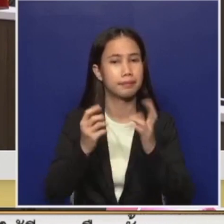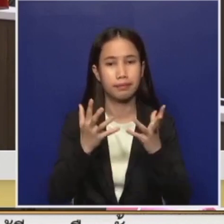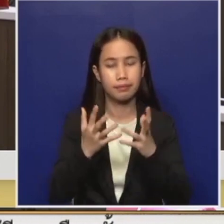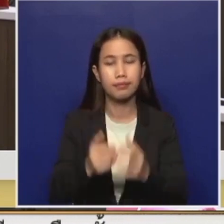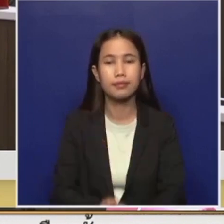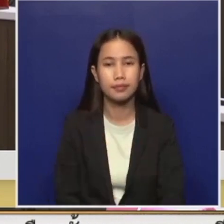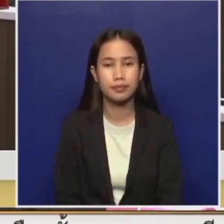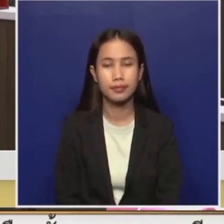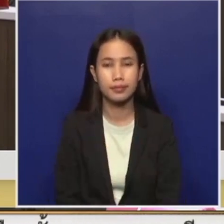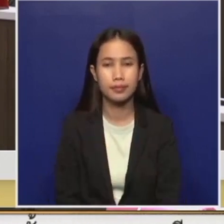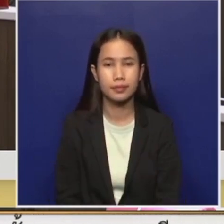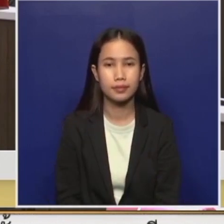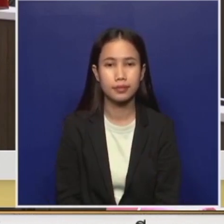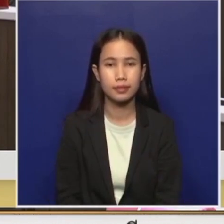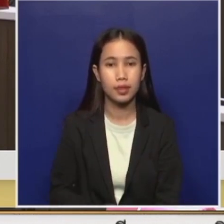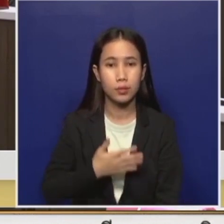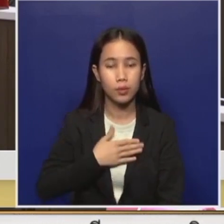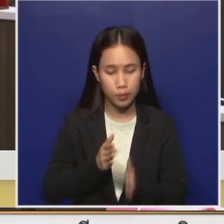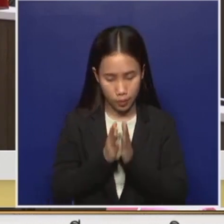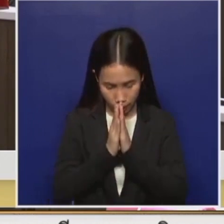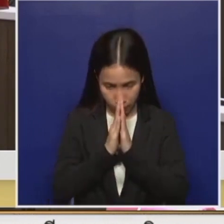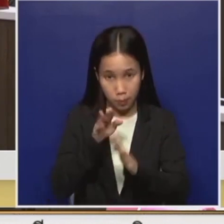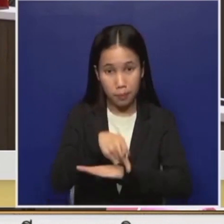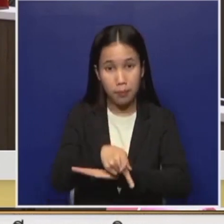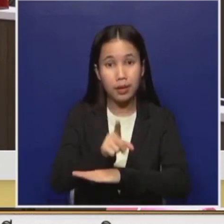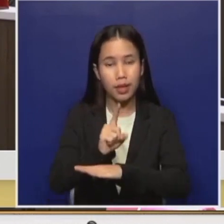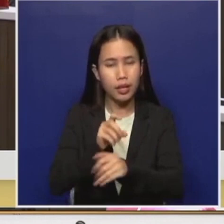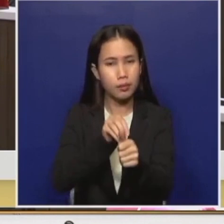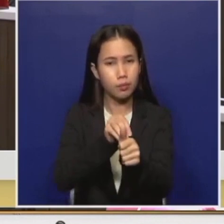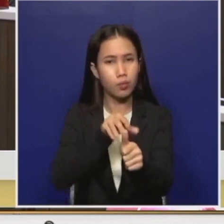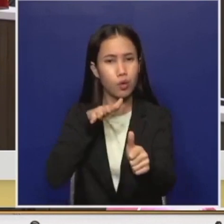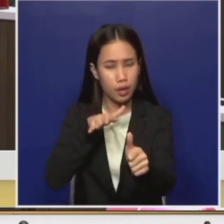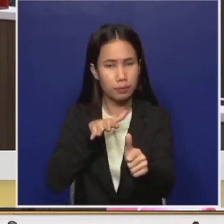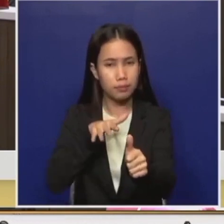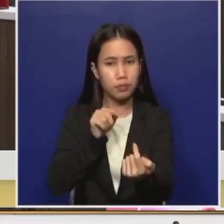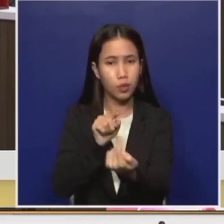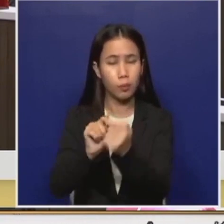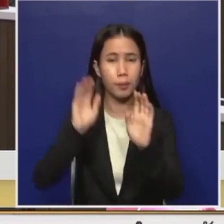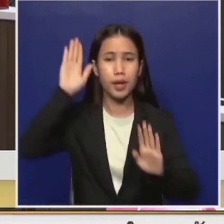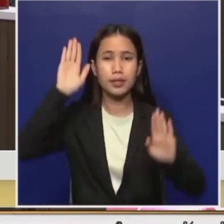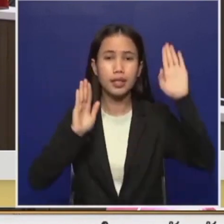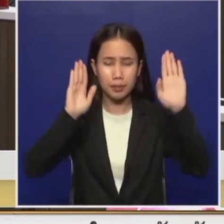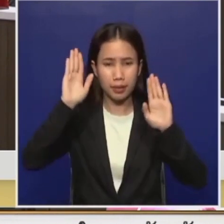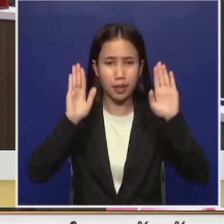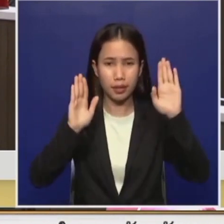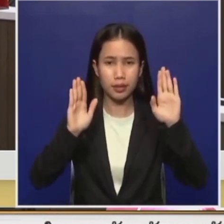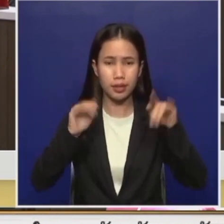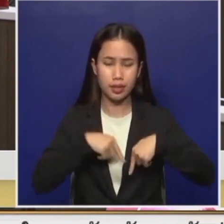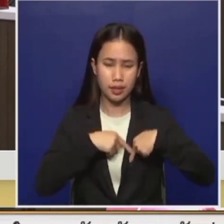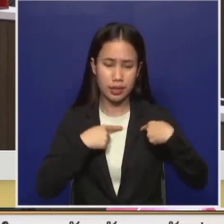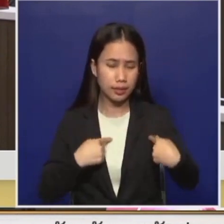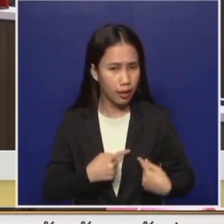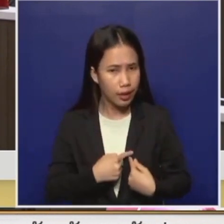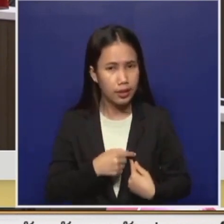ทานธธผมเองกับกปธที่ทานบัทานไปเป็นนำทางด้านประชาที่ประตายอย่ Mikeิตปลฐนะ